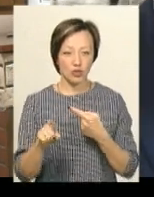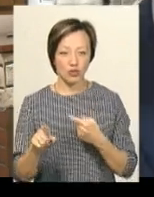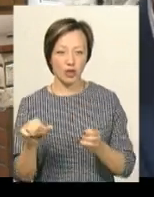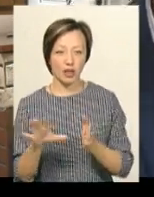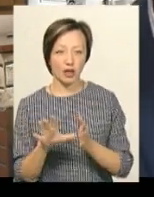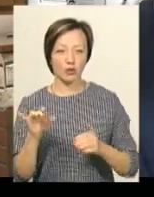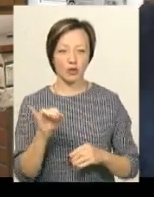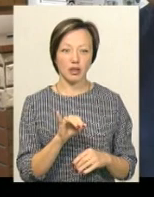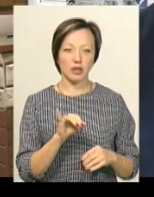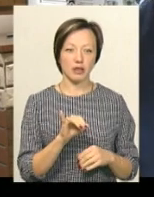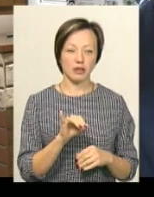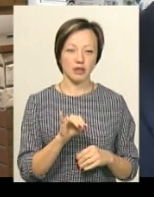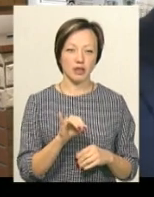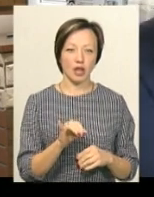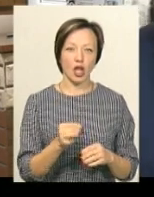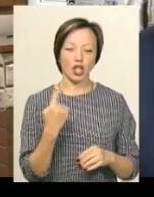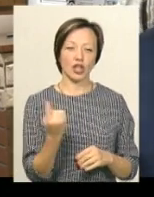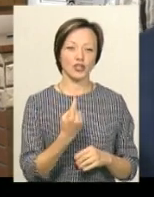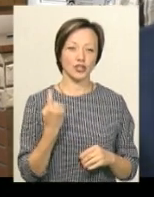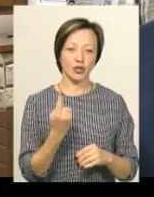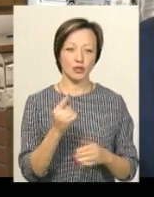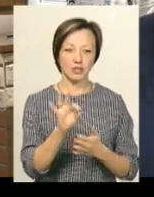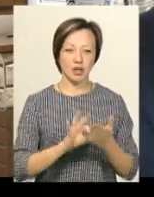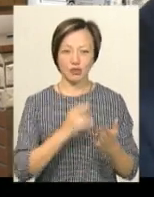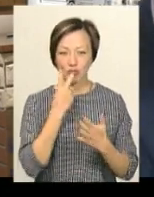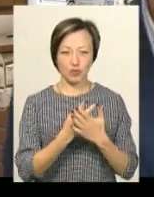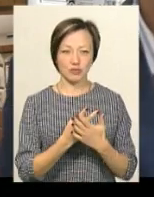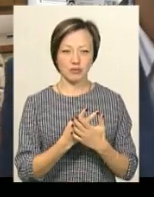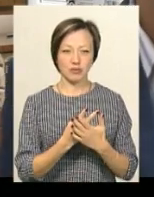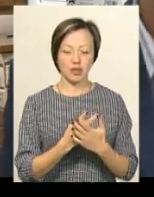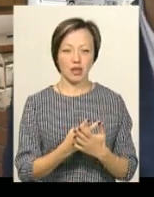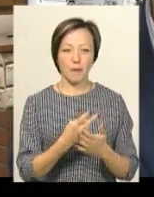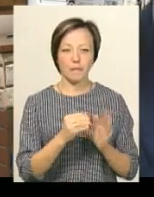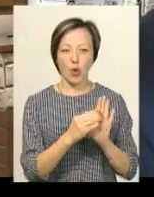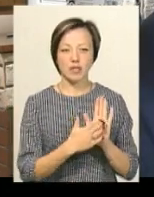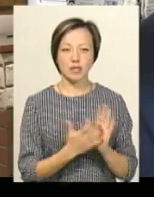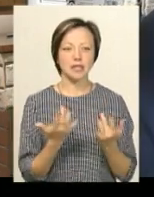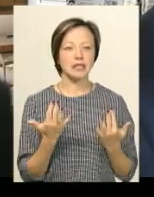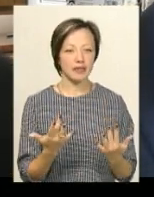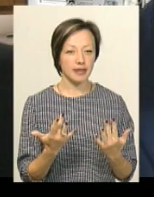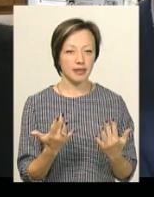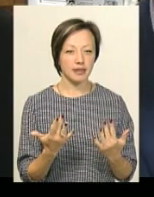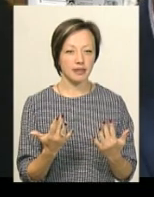енергію і на лічильнику зразу відображаються показники, скільки